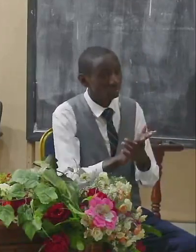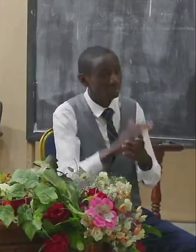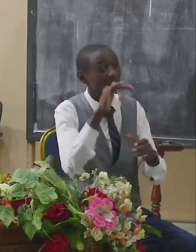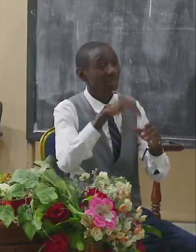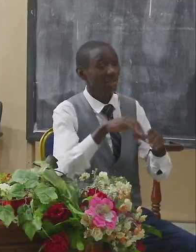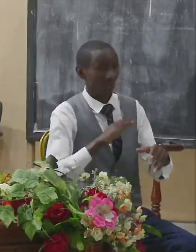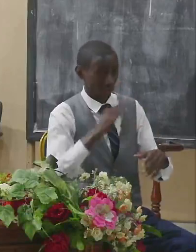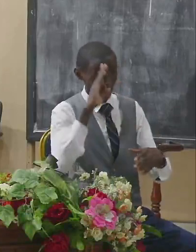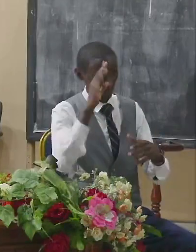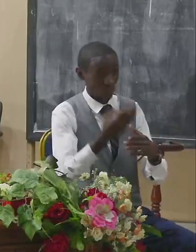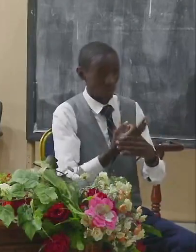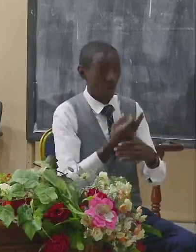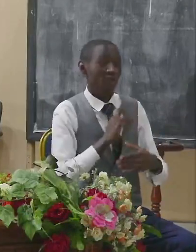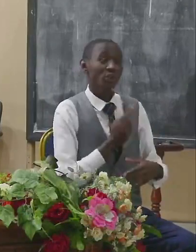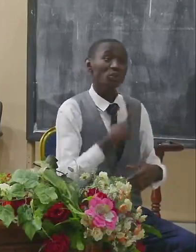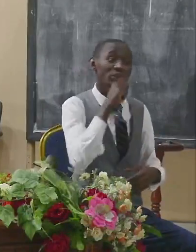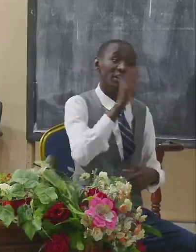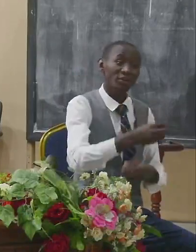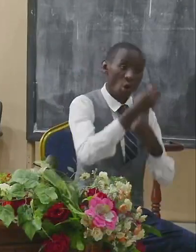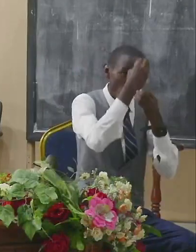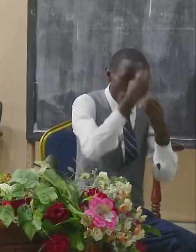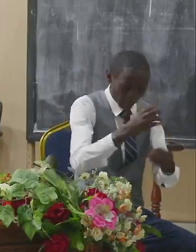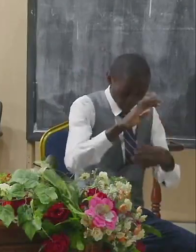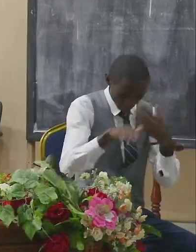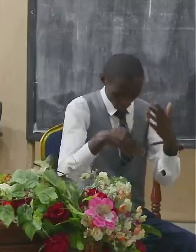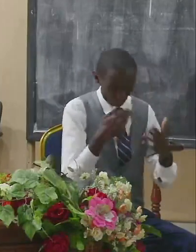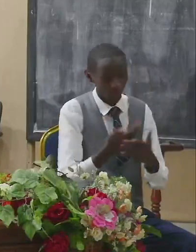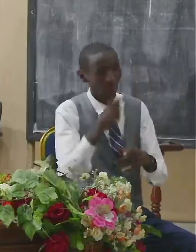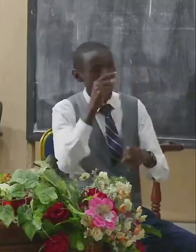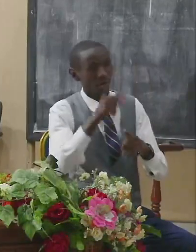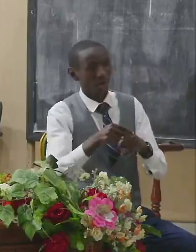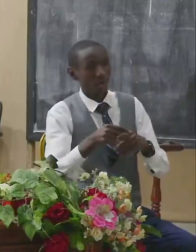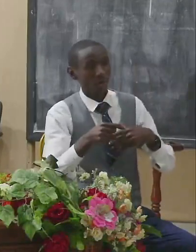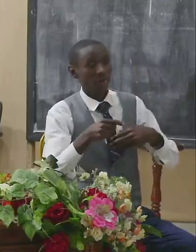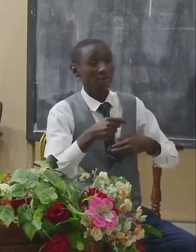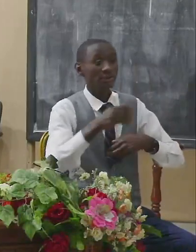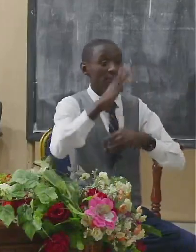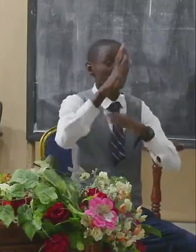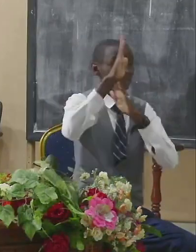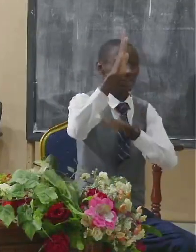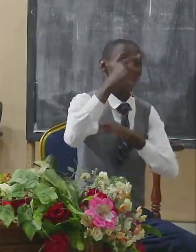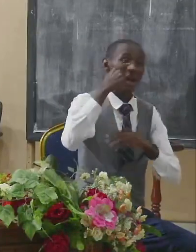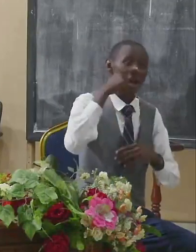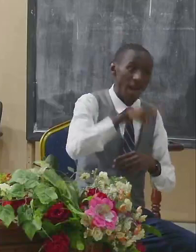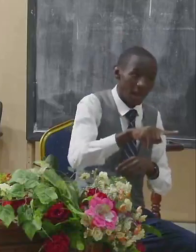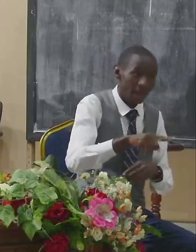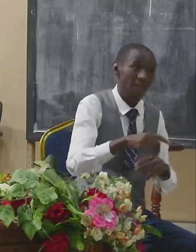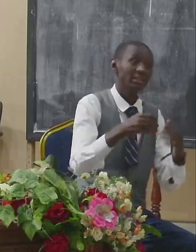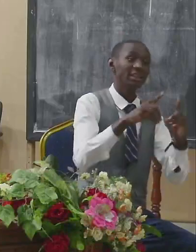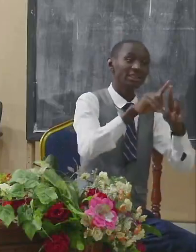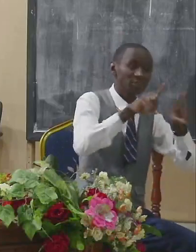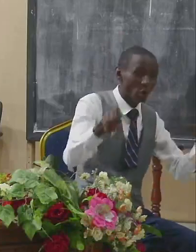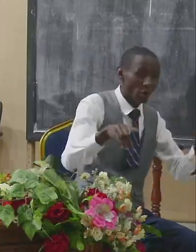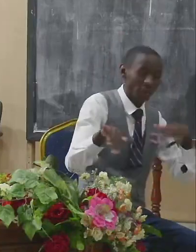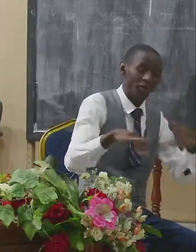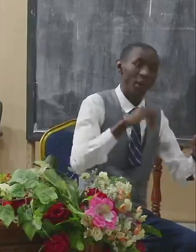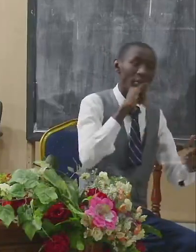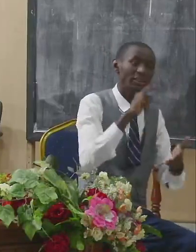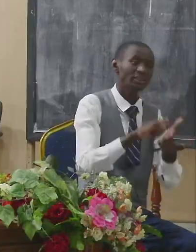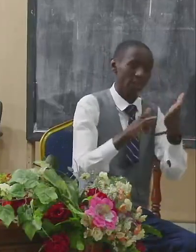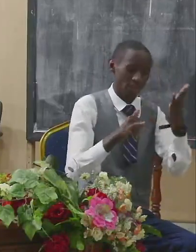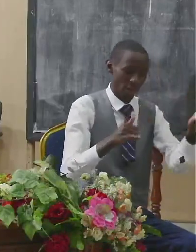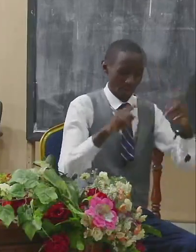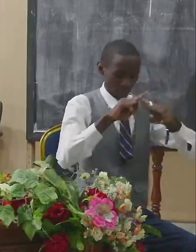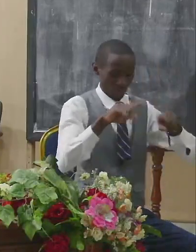foi. Muimani yetu. Tunapaswa tii neno lote. Mungu anachukia talaka. Usifanye